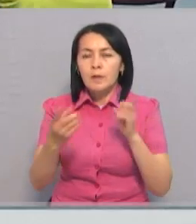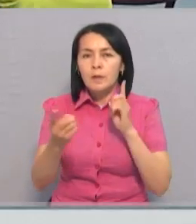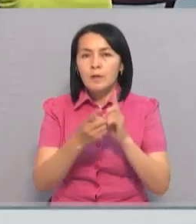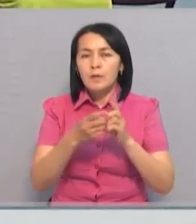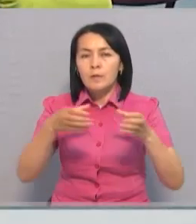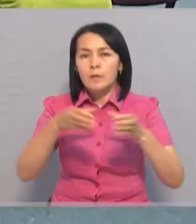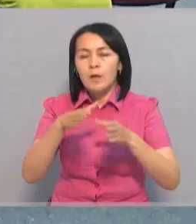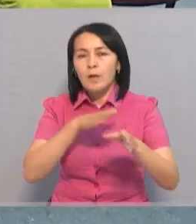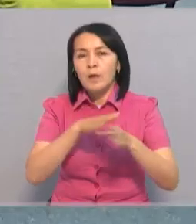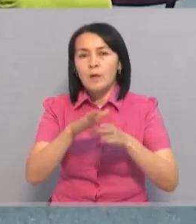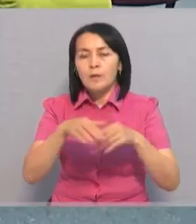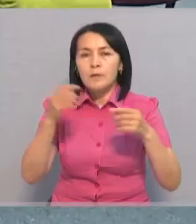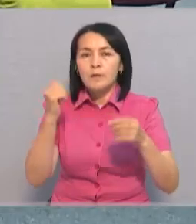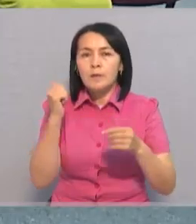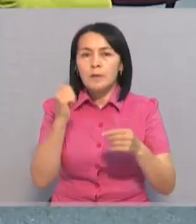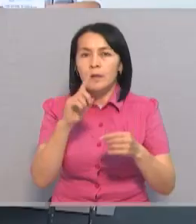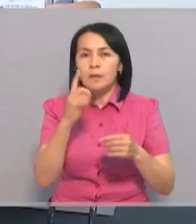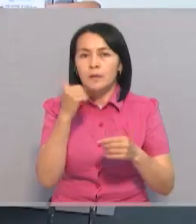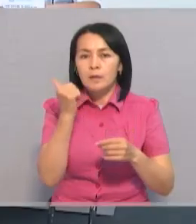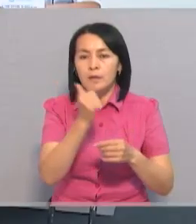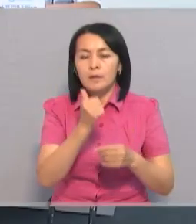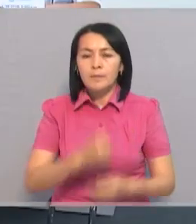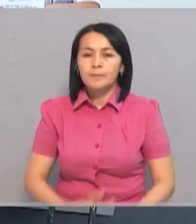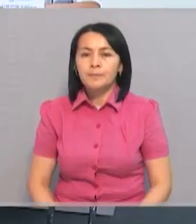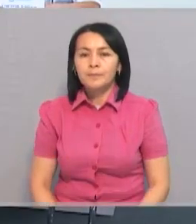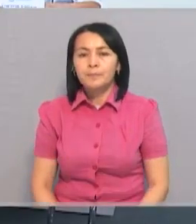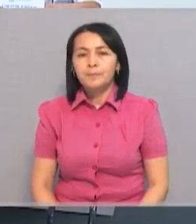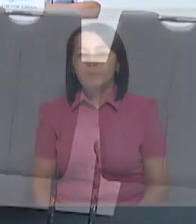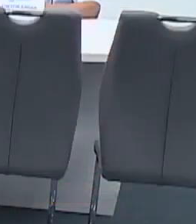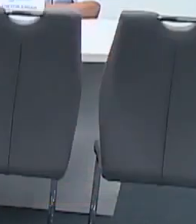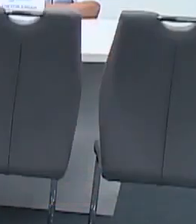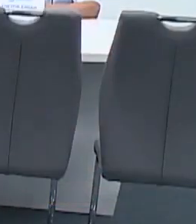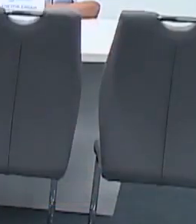партийцы организуют раз в неделю. Айжан Арапова, Асылбек Мансурхан, новости.